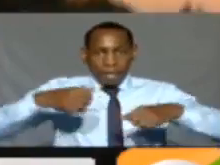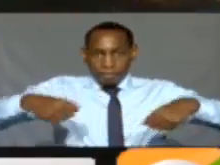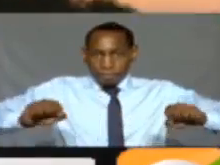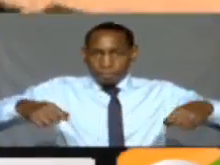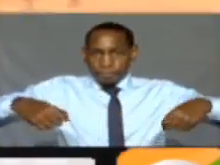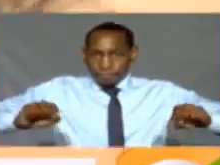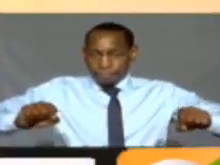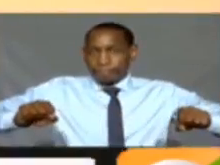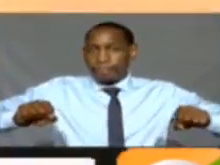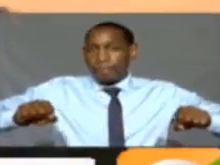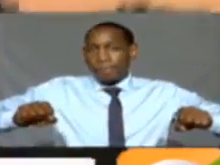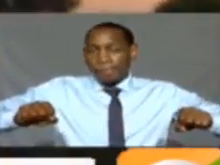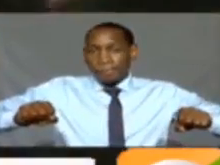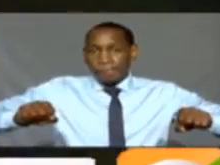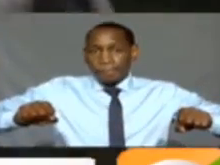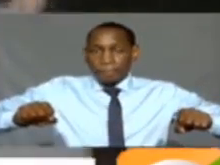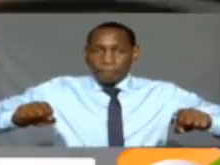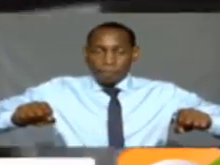potapota